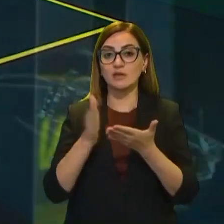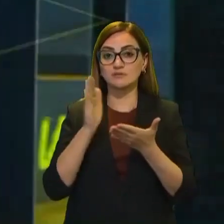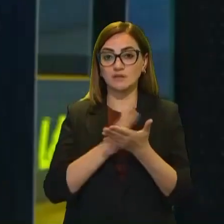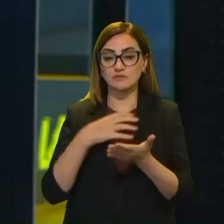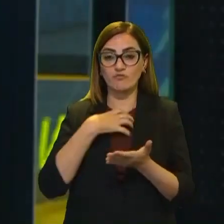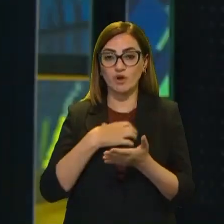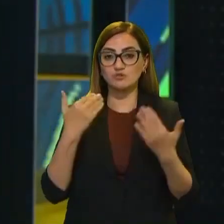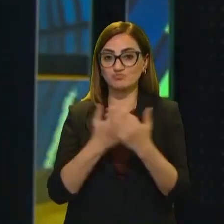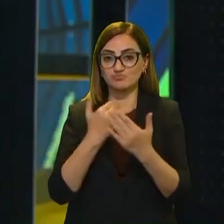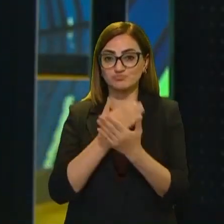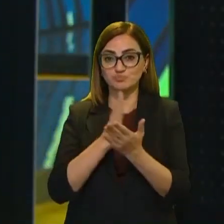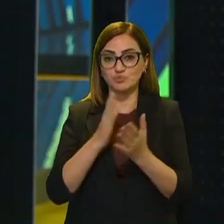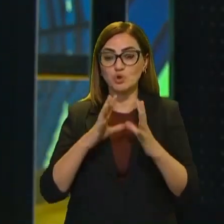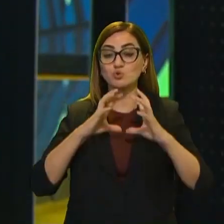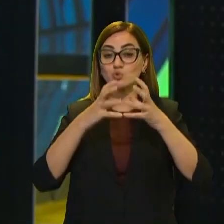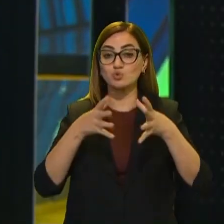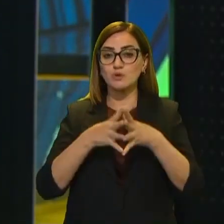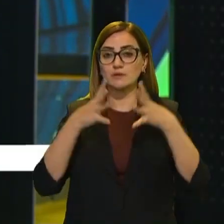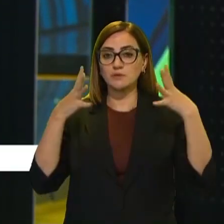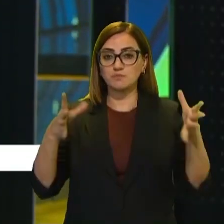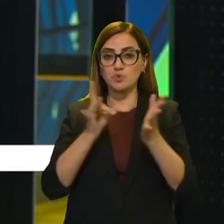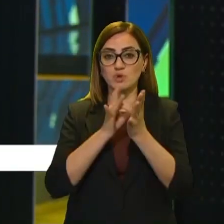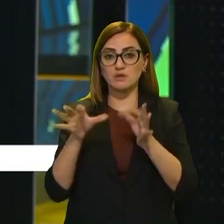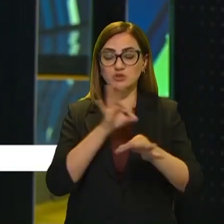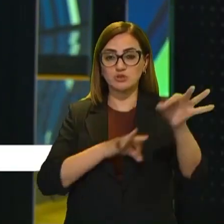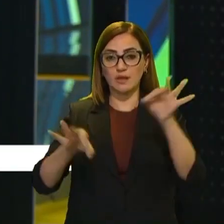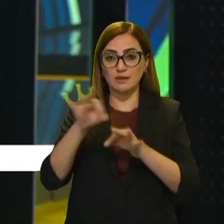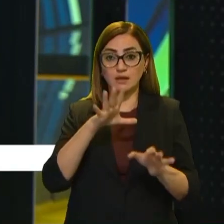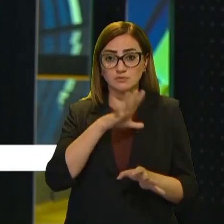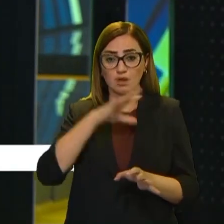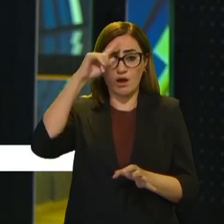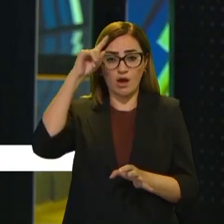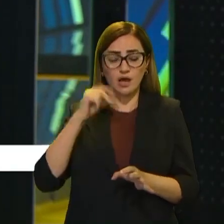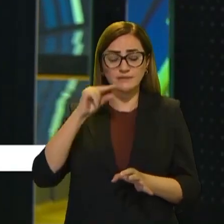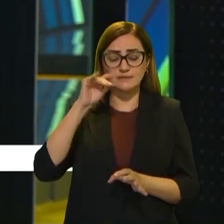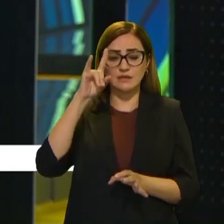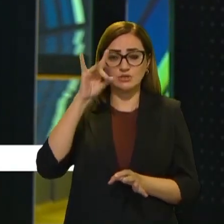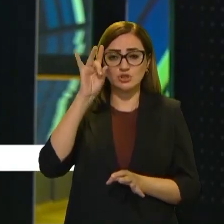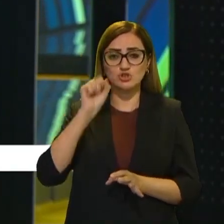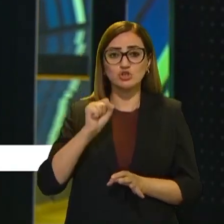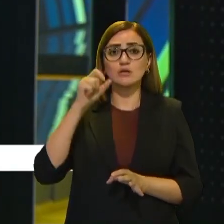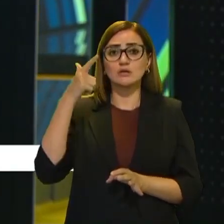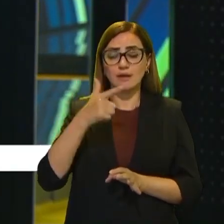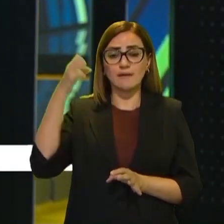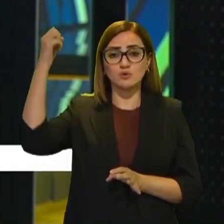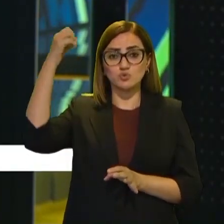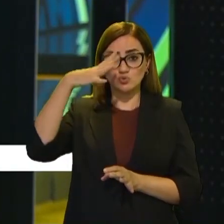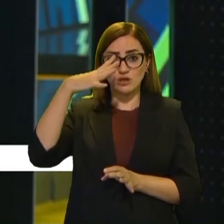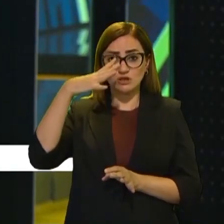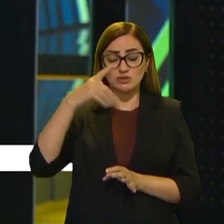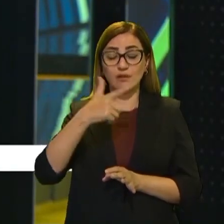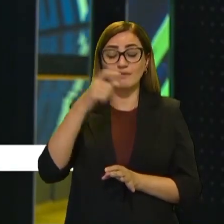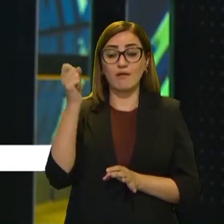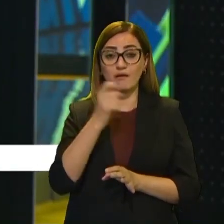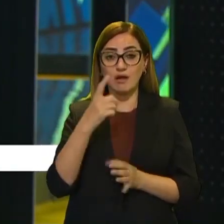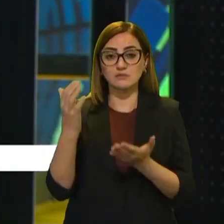Enerji sektorunda mühüm yenilik var. Dünyanın ən nəhəng enerji layihələrindən biri olan Azərçıraq Günəşlidə sərbəst təbii qaz